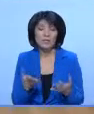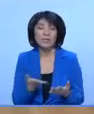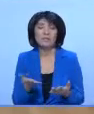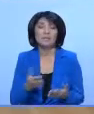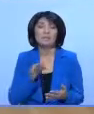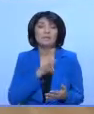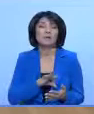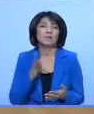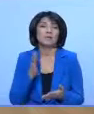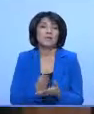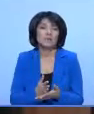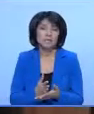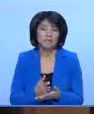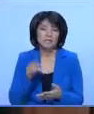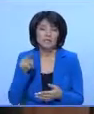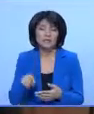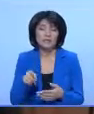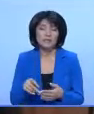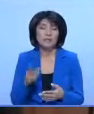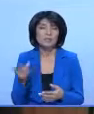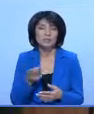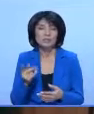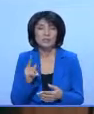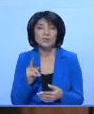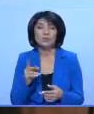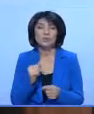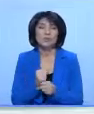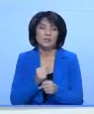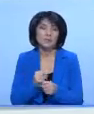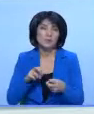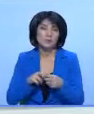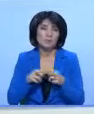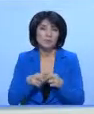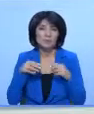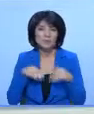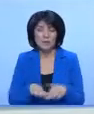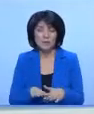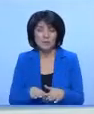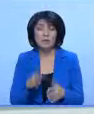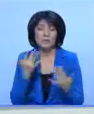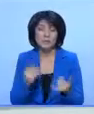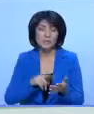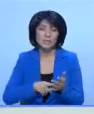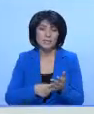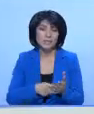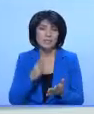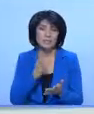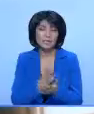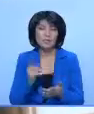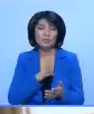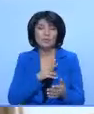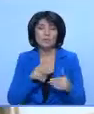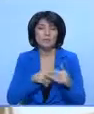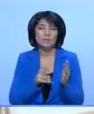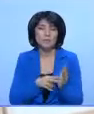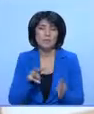Аталмыш кәсіпорында цифрландыру бағытында да талай жұмыстар атқарылуда. Алдағы уақытта тұрғындарды ақпараттандыру мақсатында 4,7 миллион теңгеге